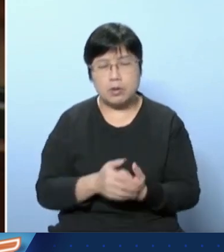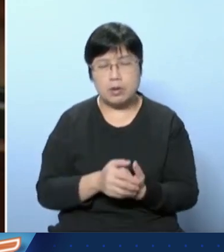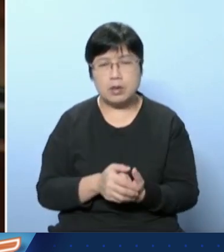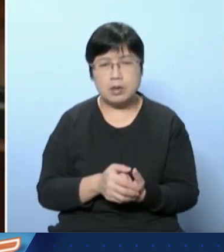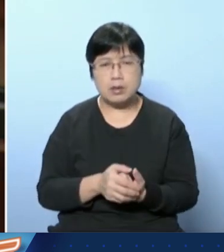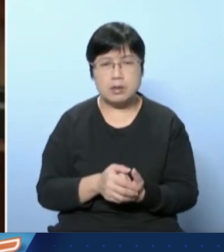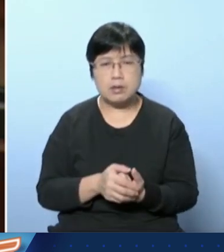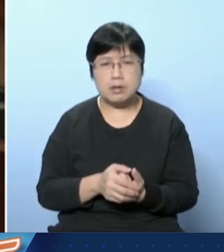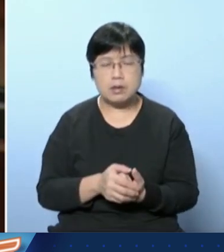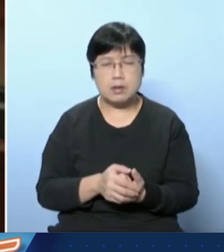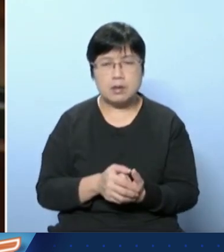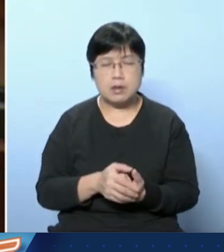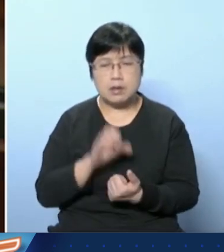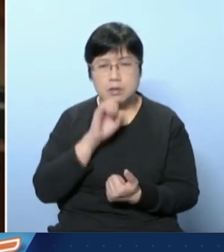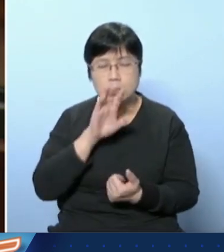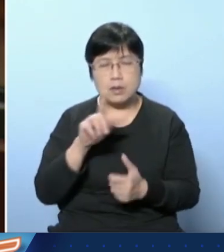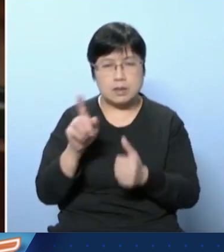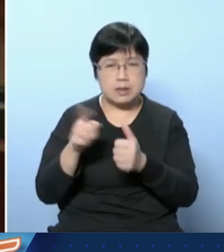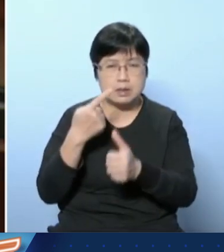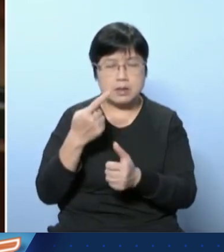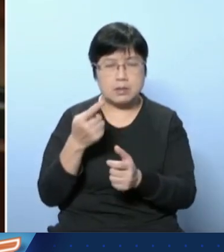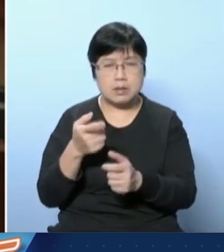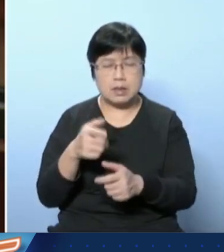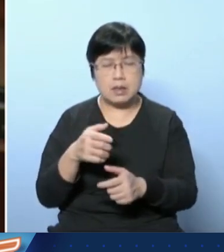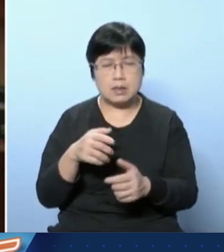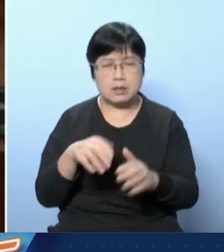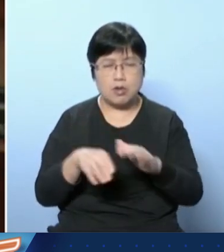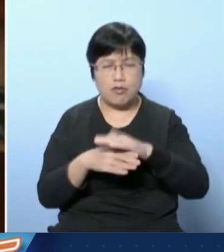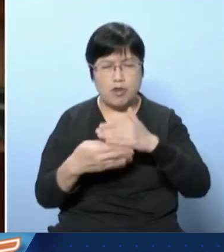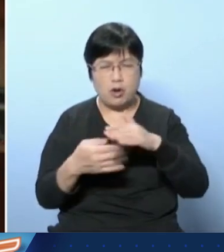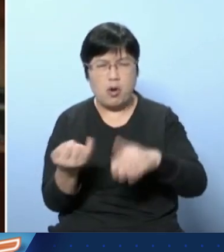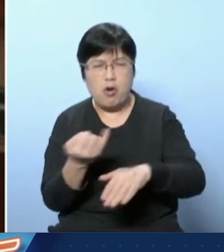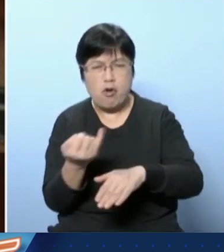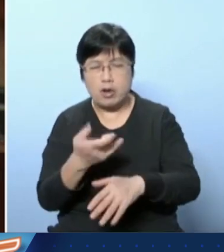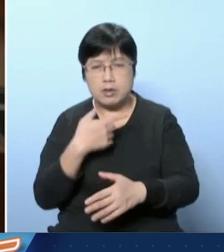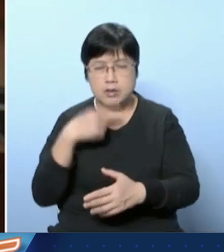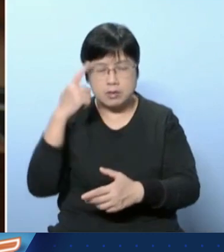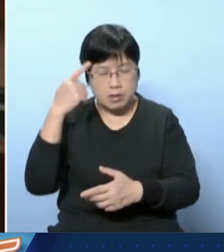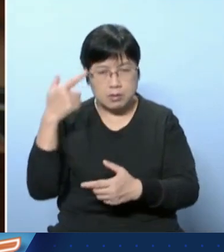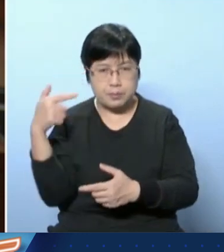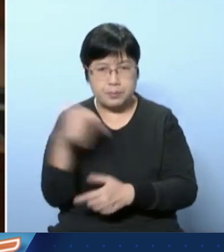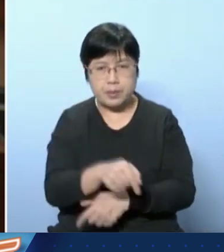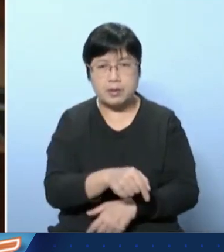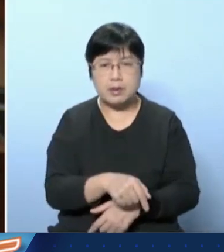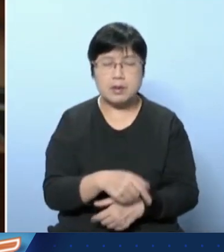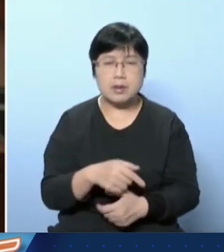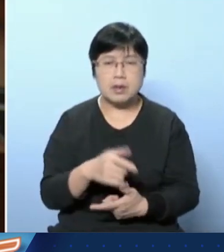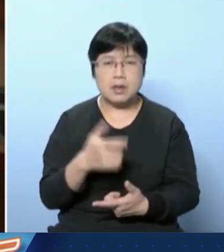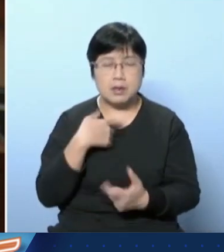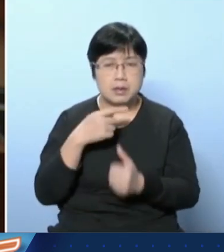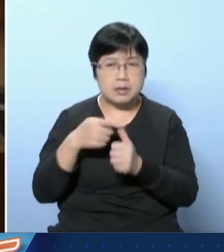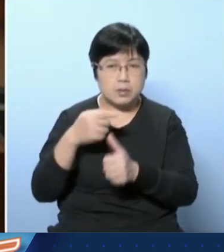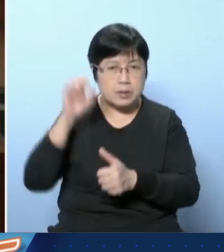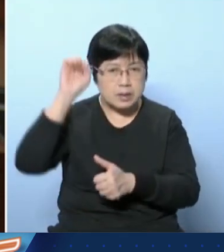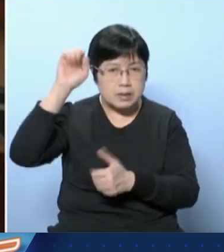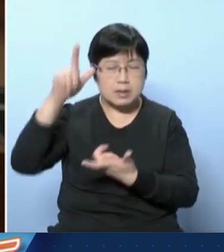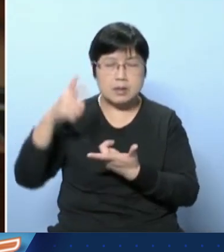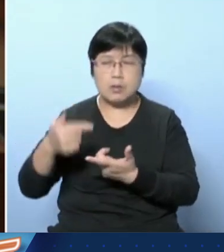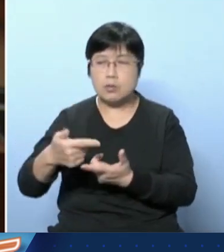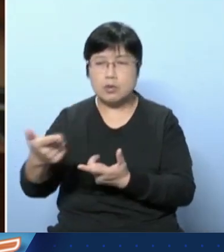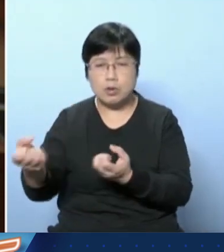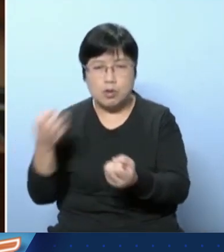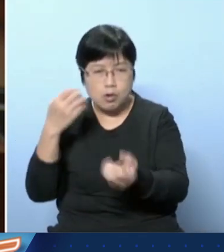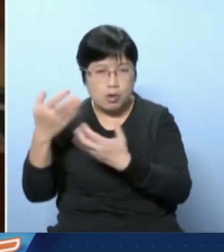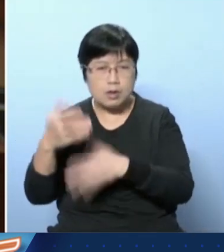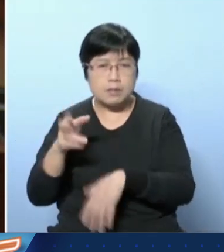席，講翻咧係我哋要優先取締啲劣質劏房啦。我自己咧初步都有啲建議嘅，局長。即係坊間亦都有唔少嘅説法嘅，